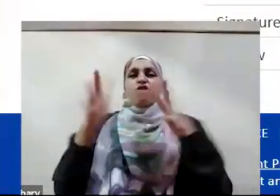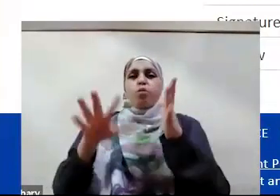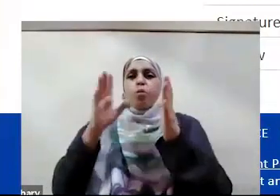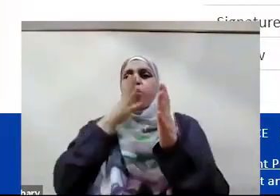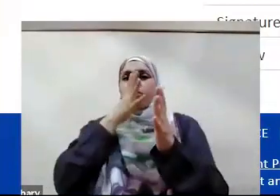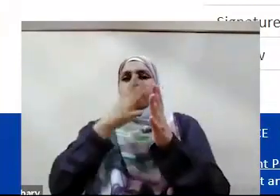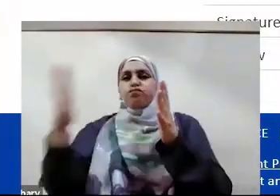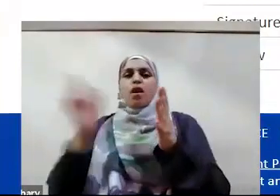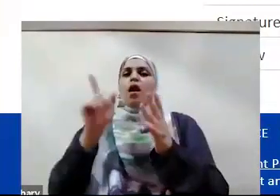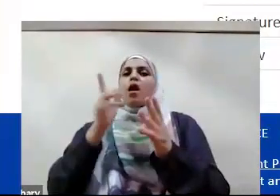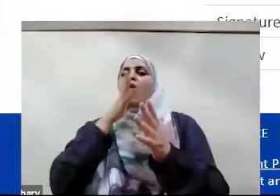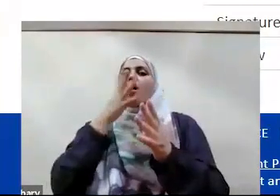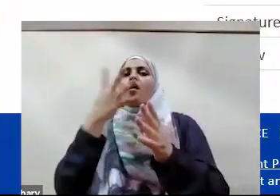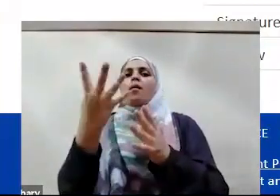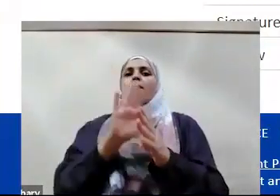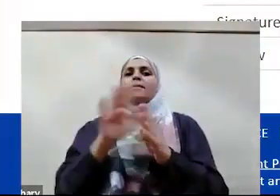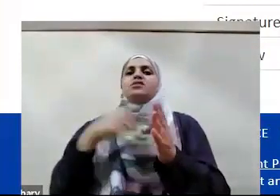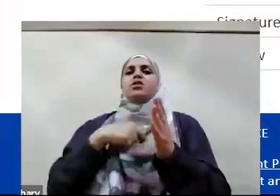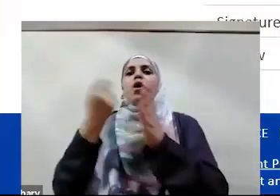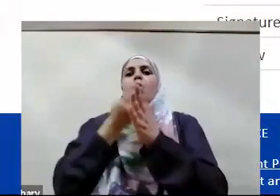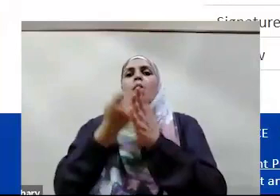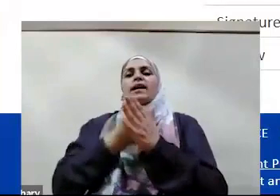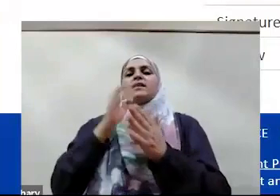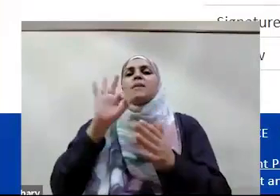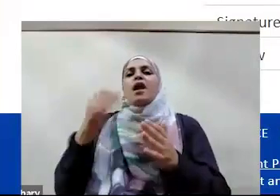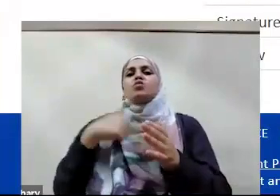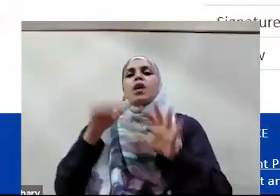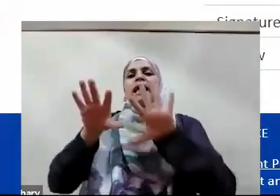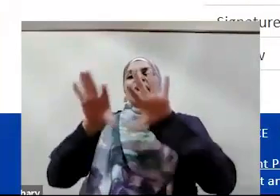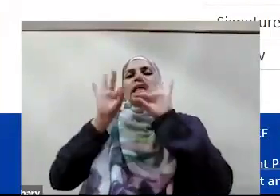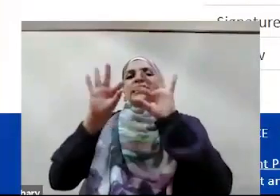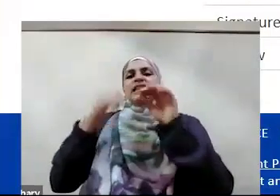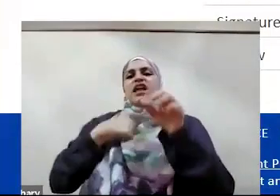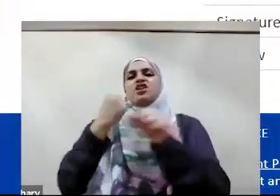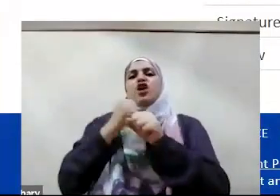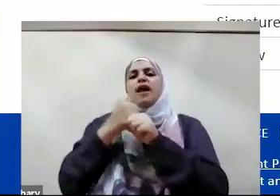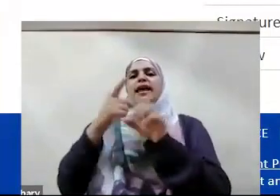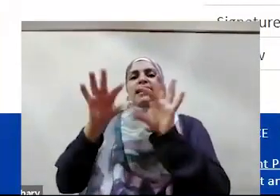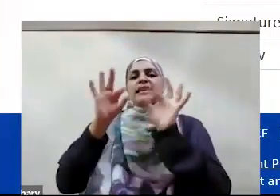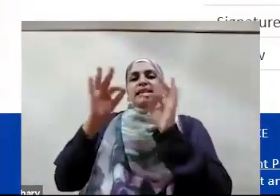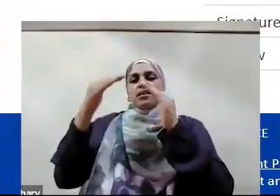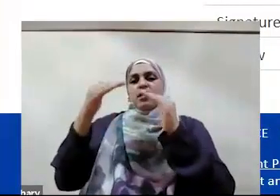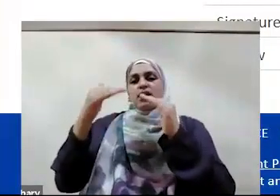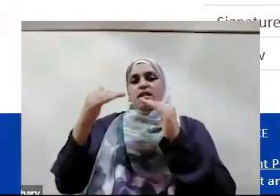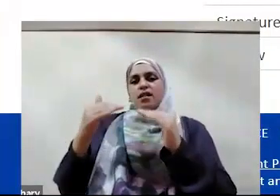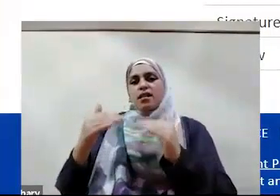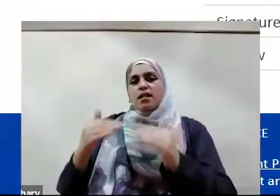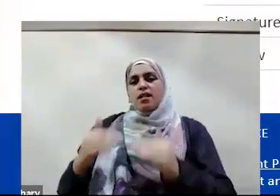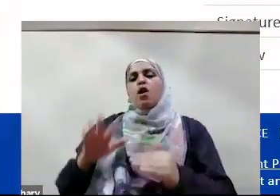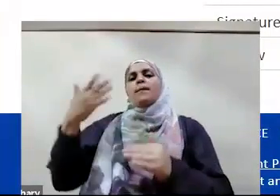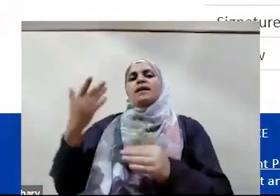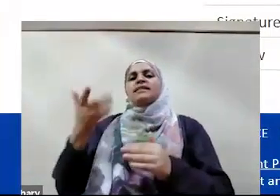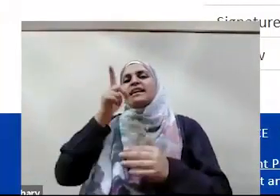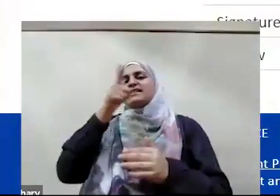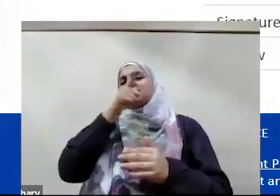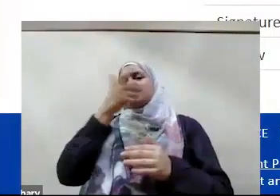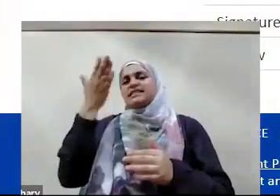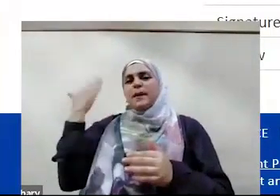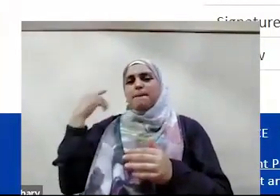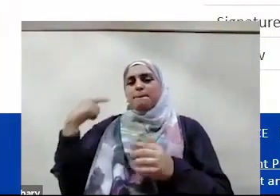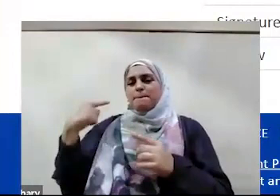وببتدي دايما بالأحدث للأقدم، يعني أبتدي بآخر حاجة أنا درستها، آخر حاجة أنا اشتغلتها، وبعد كده